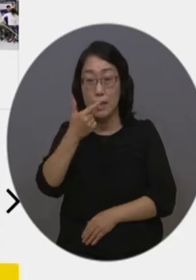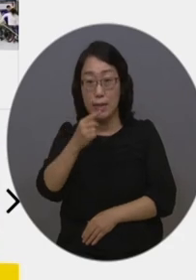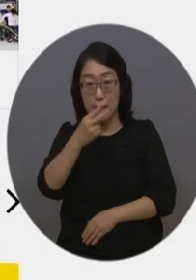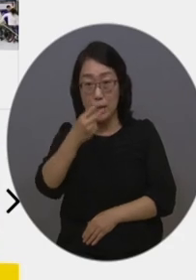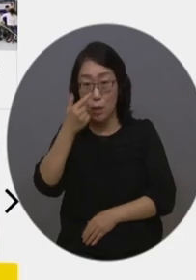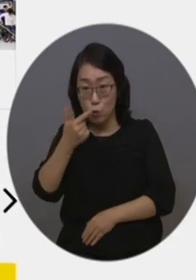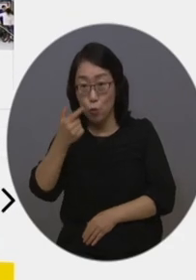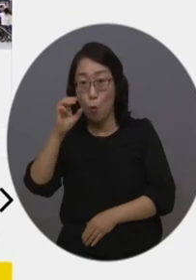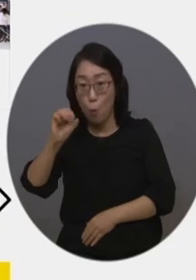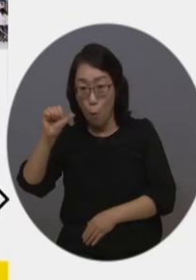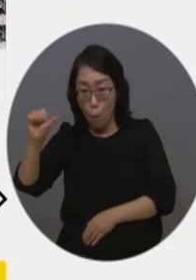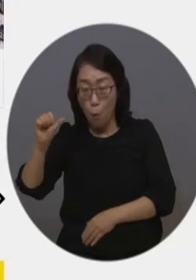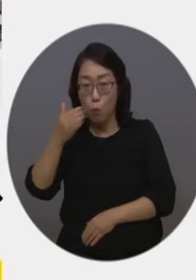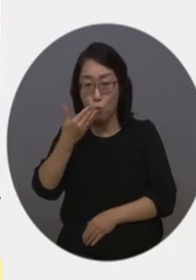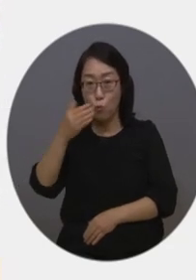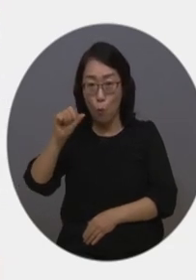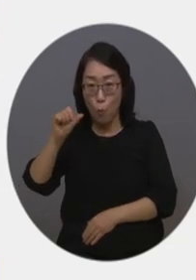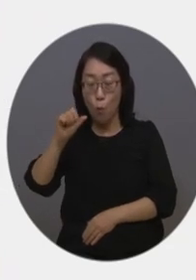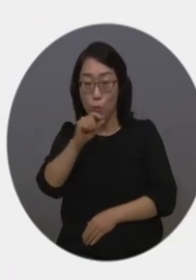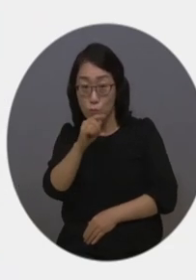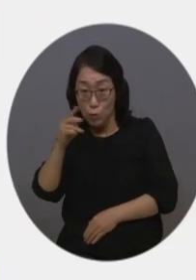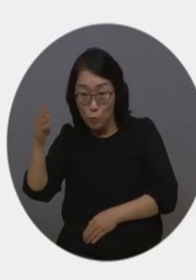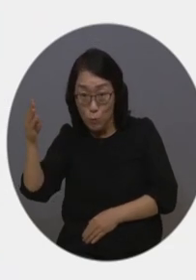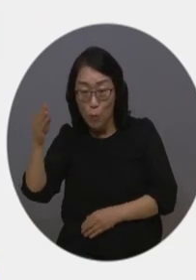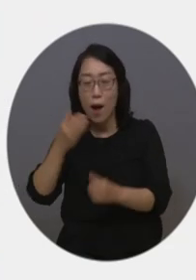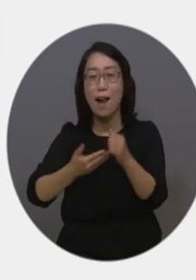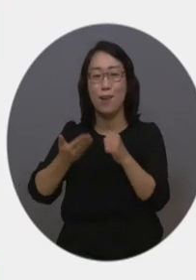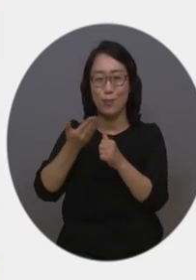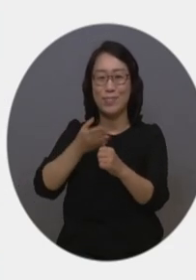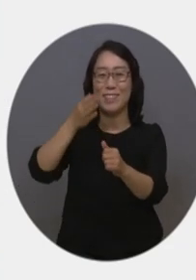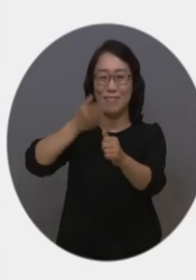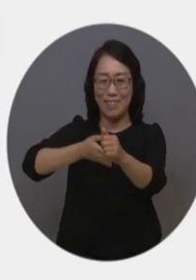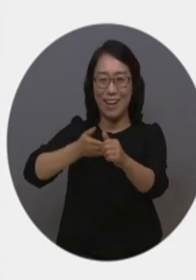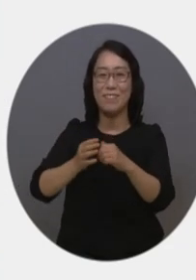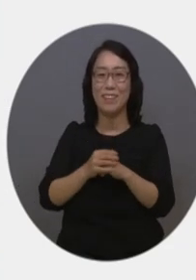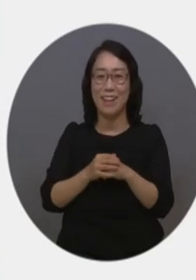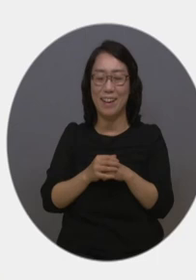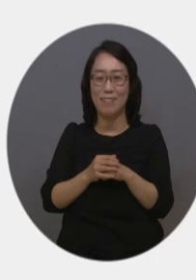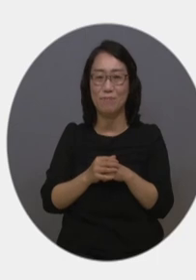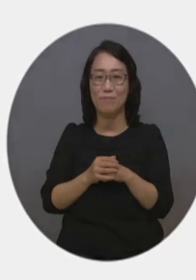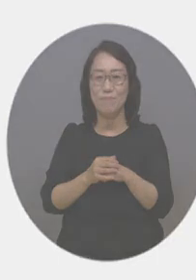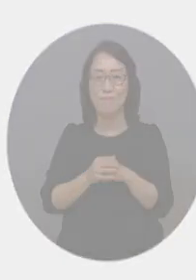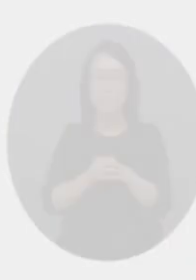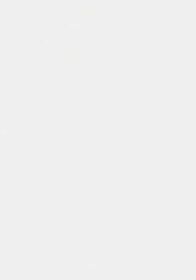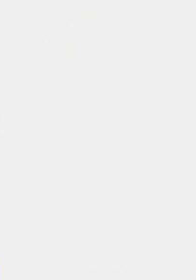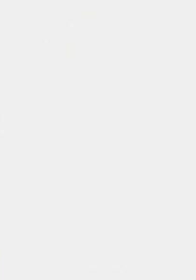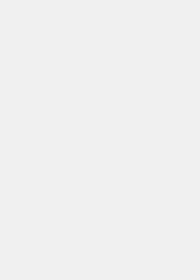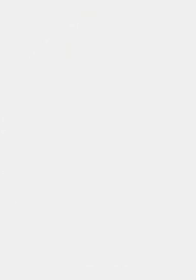전화번호 02-2655-9519로 많은 제보 바랍니다. Thank you.